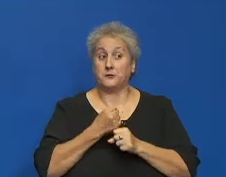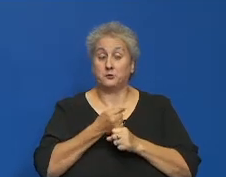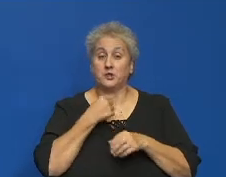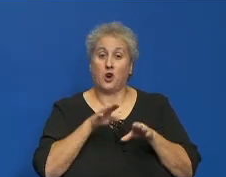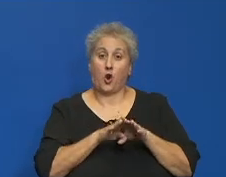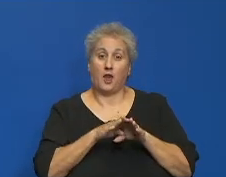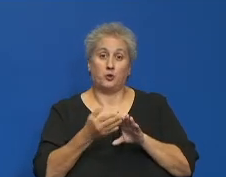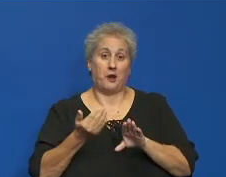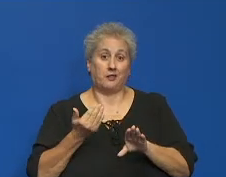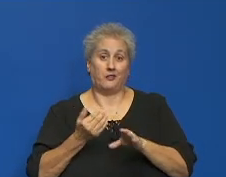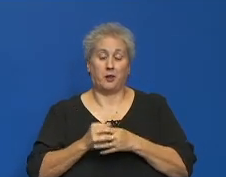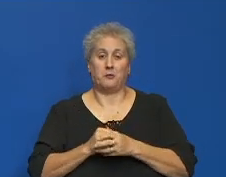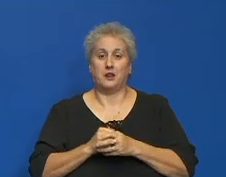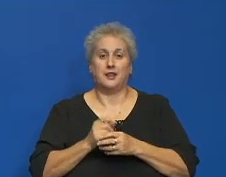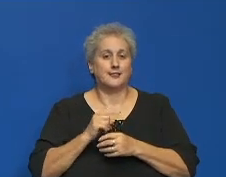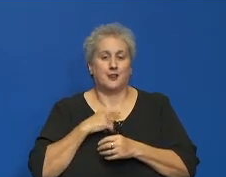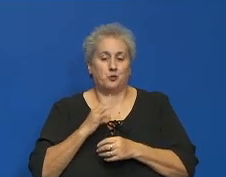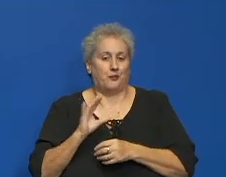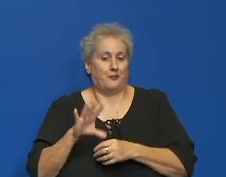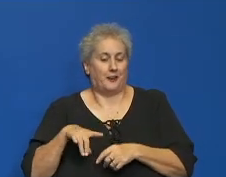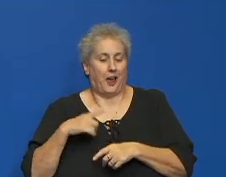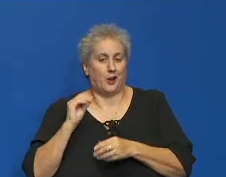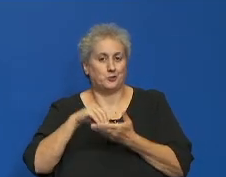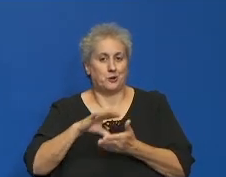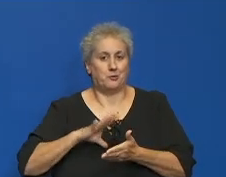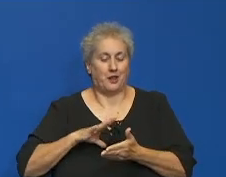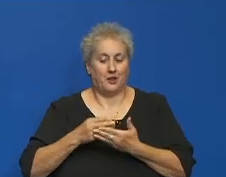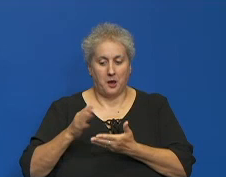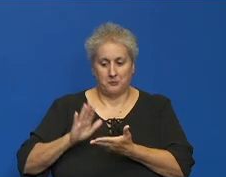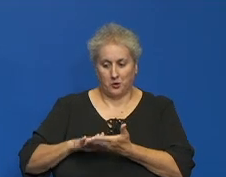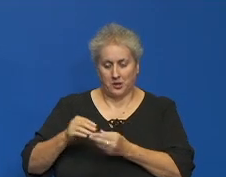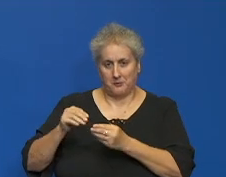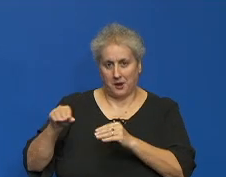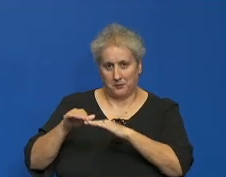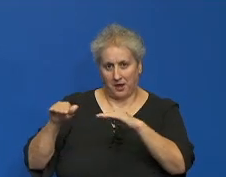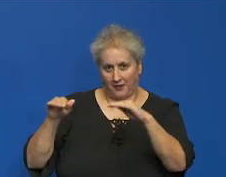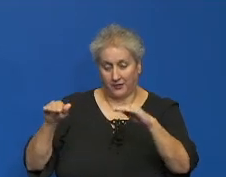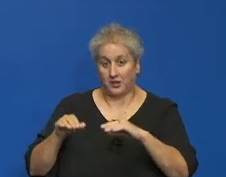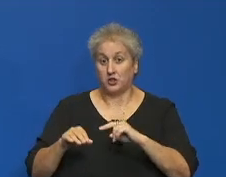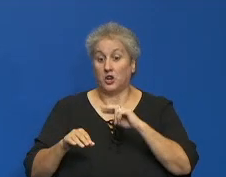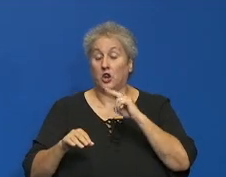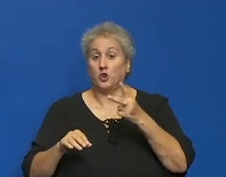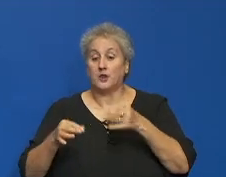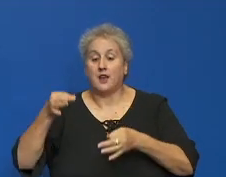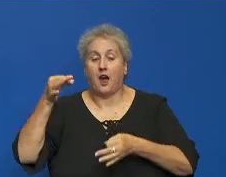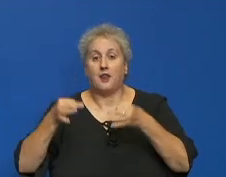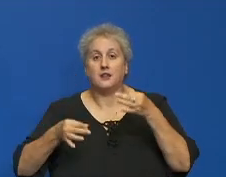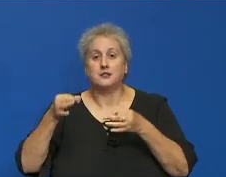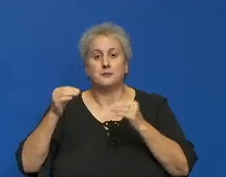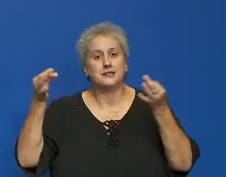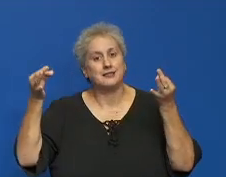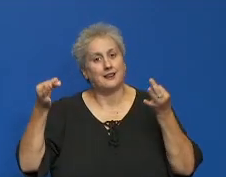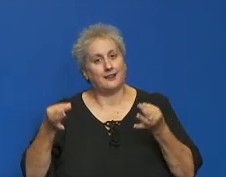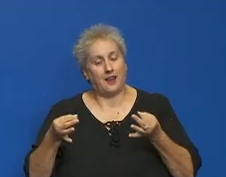colegul dumneavoastră mai devreme, să nu riscăm să nu fie acele produse de bază pe rafturi și, doi, să analizăm